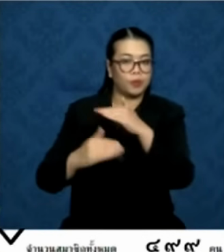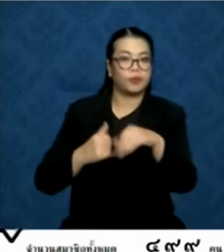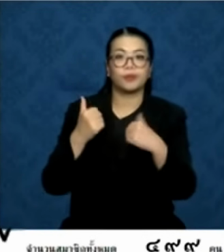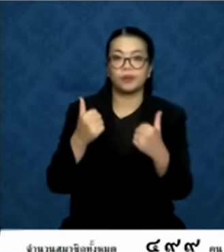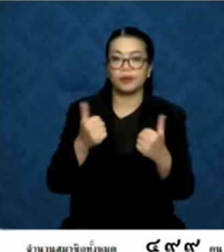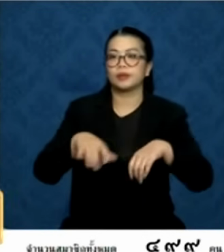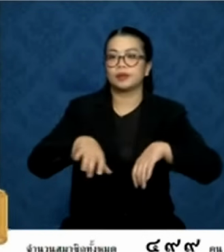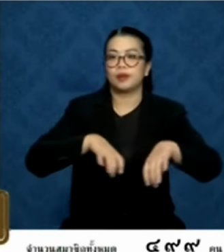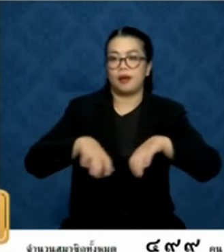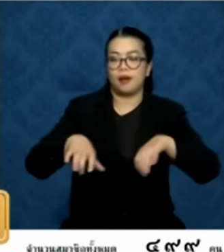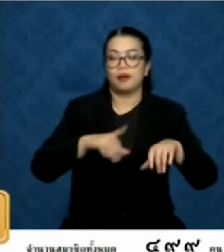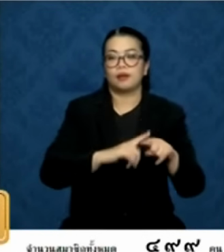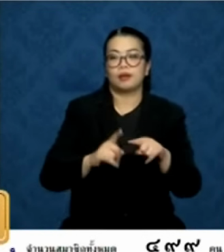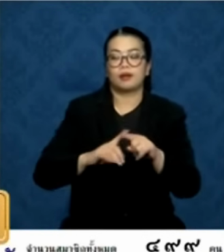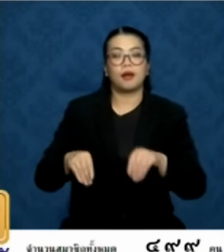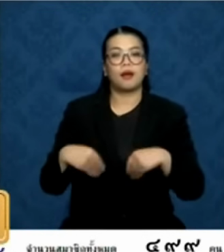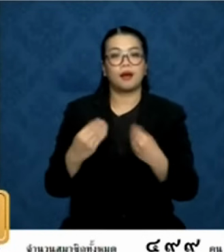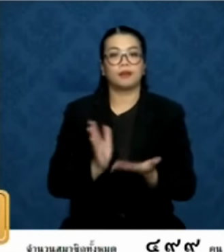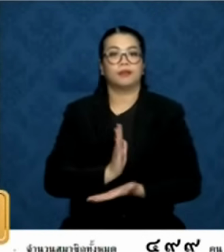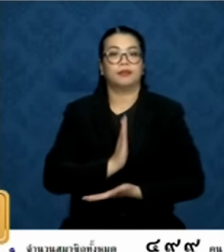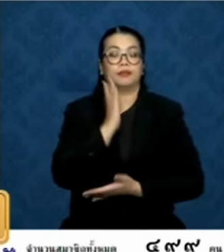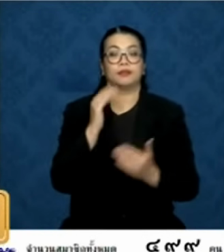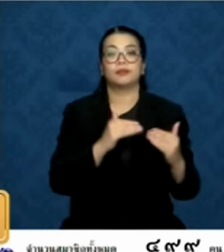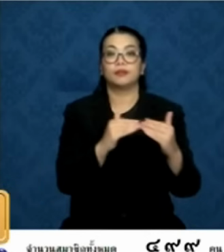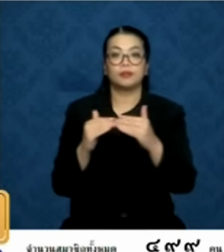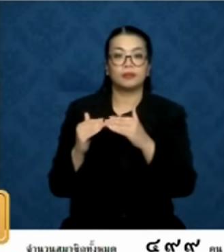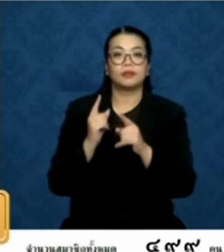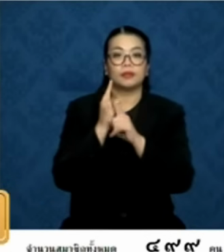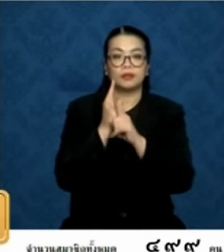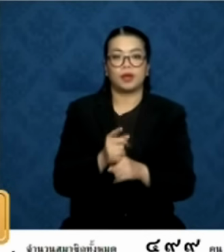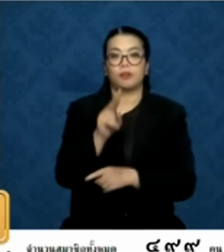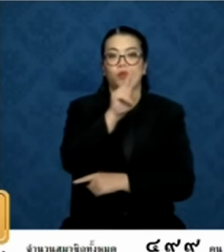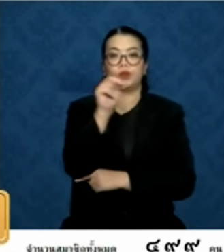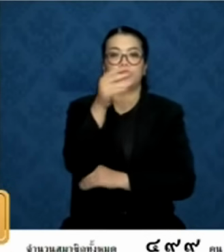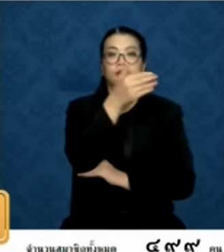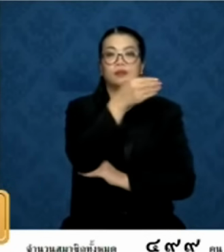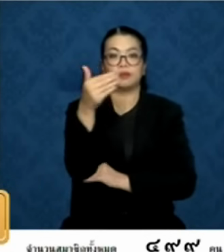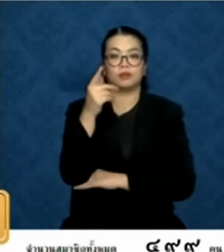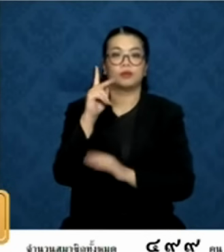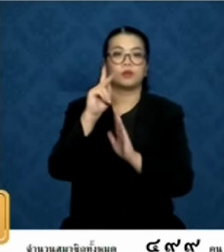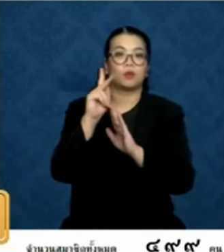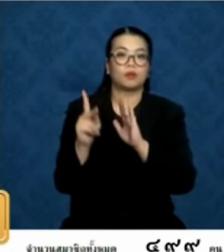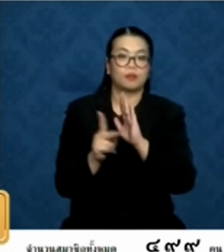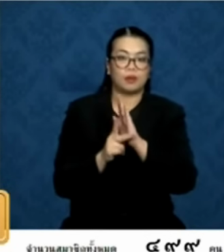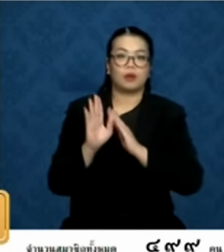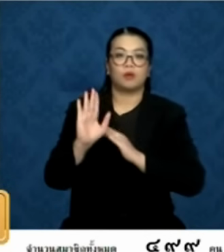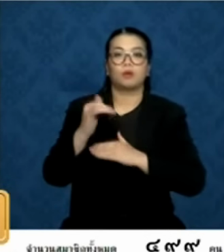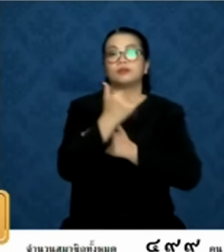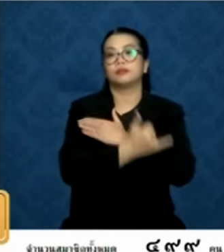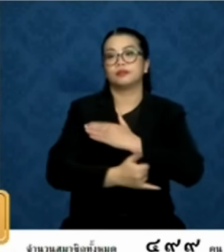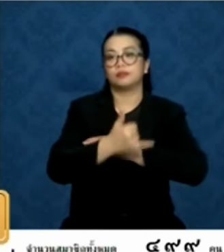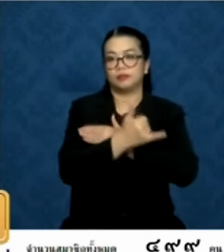ำเนินการเพื่อสันติภาพตามกรอบสหประชาชาติและกฎหมายระหว่างประเทศ